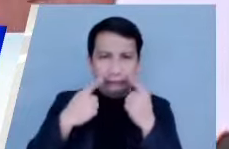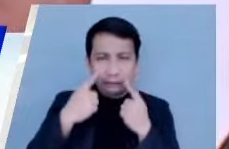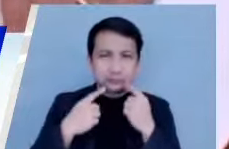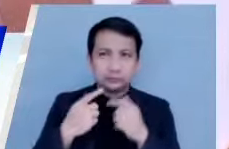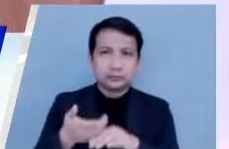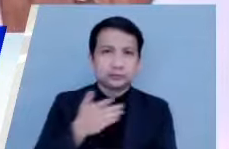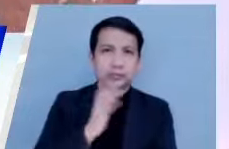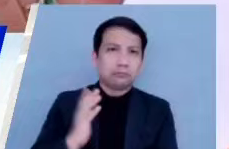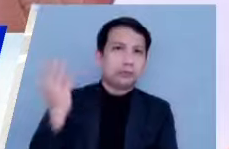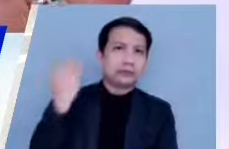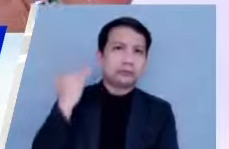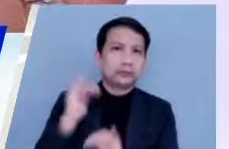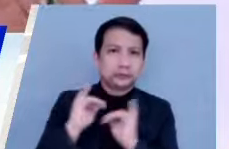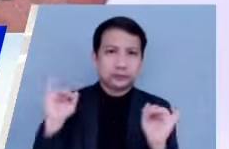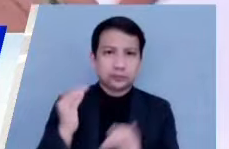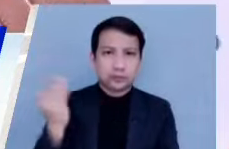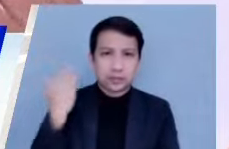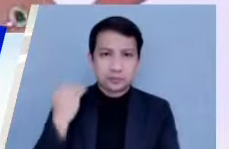nung